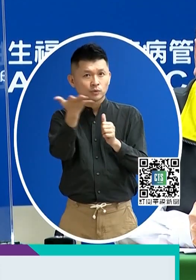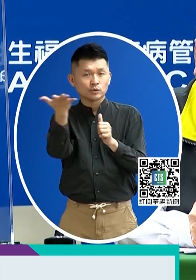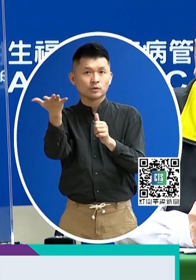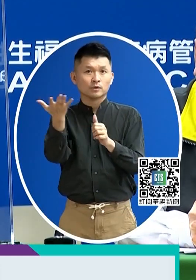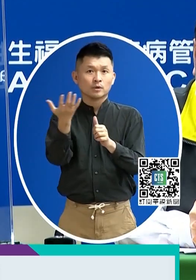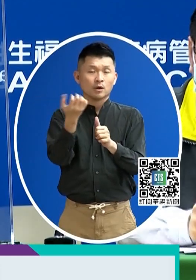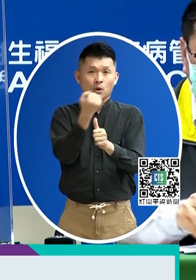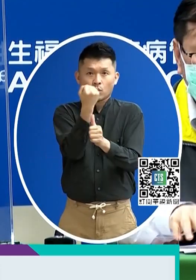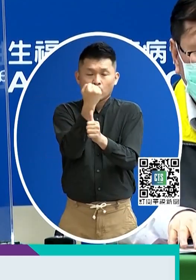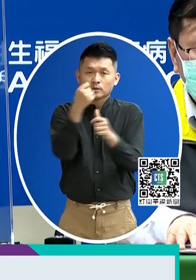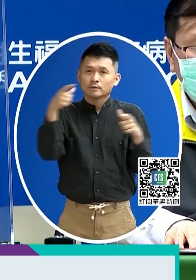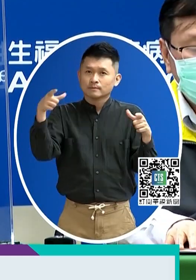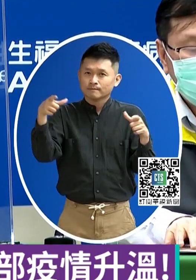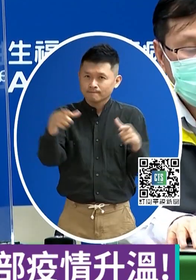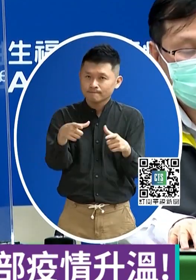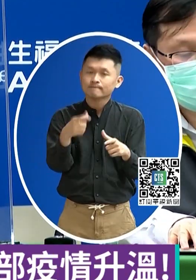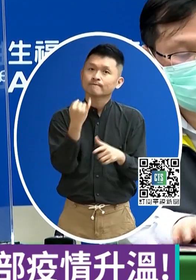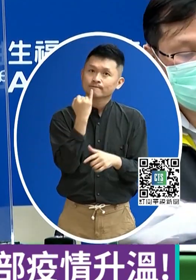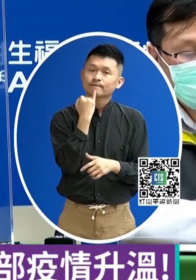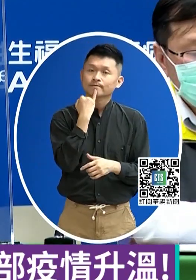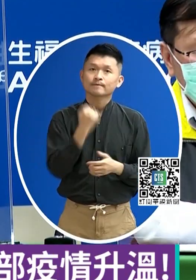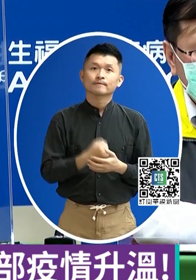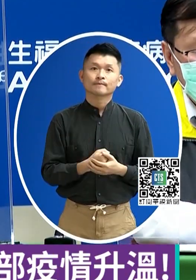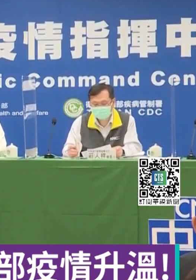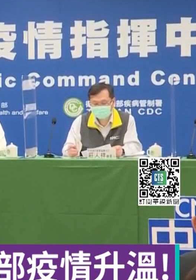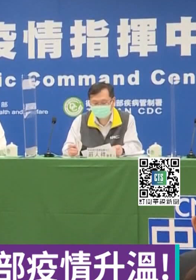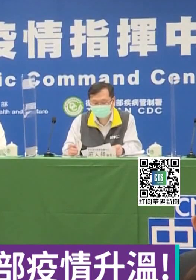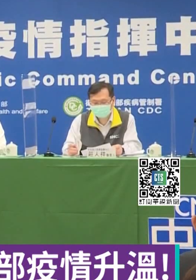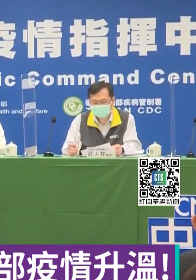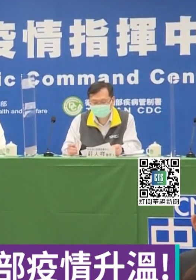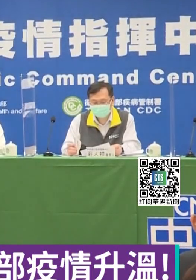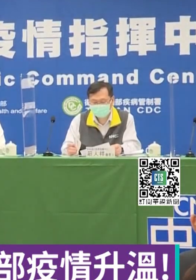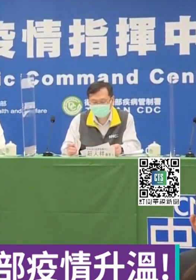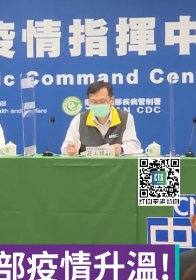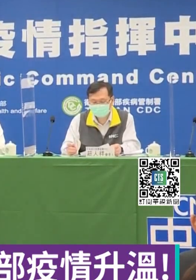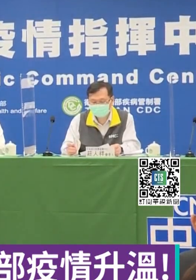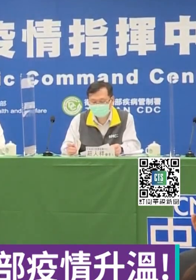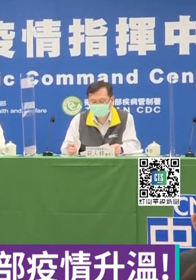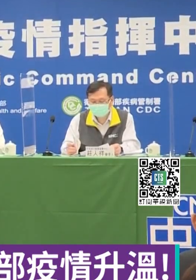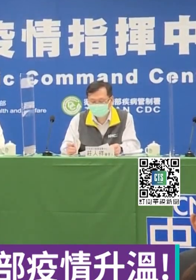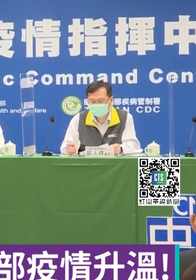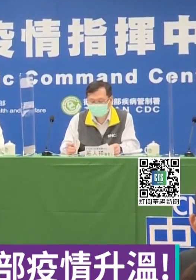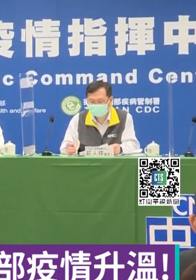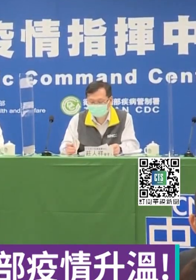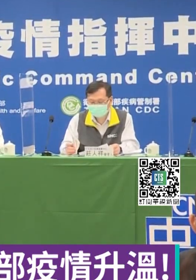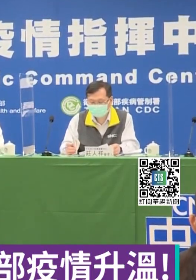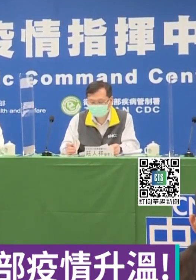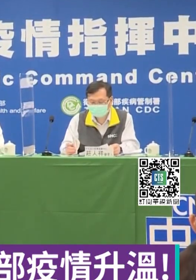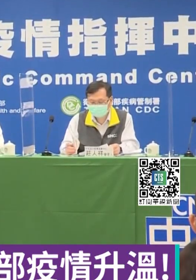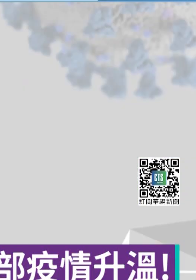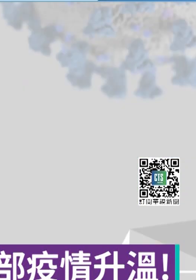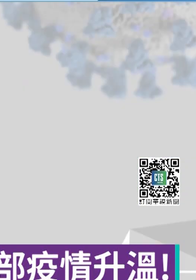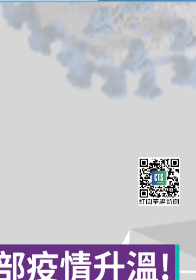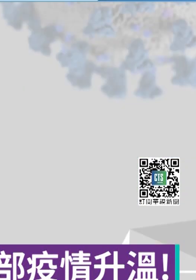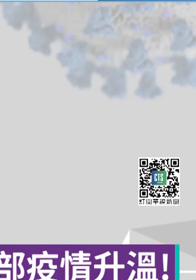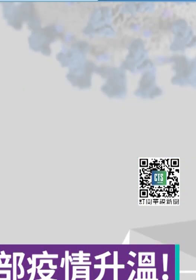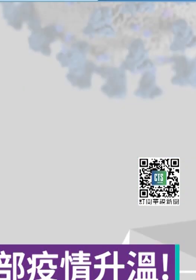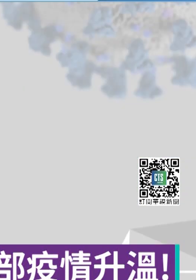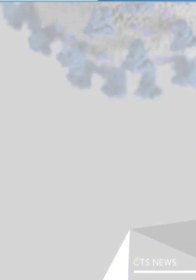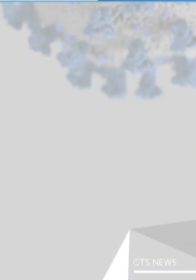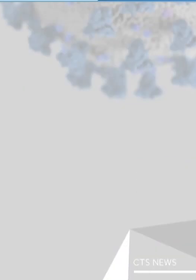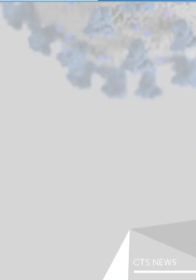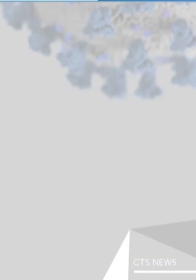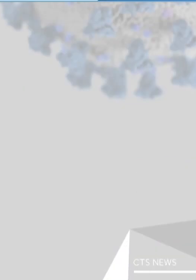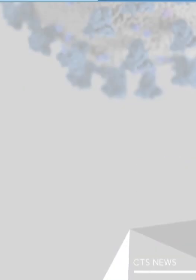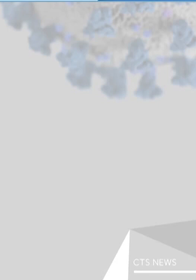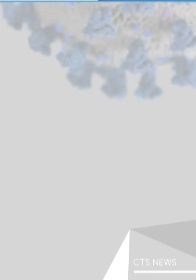制得宜。 进入指挥中心预估的疫情高峰期，但本土确诊还没有出现单日破10万例。21号本土